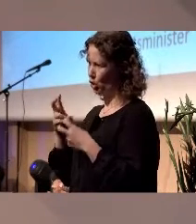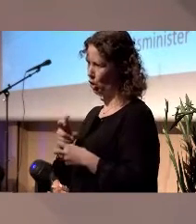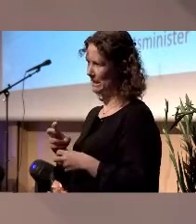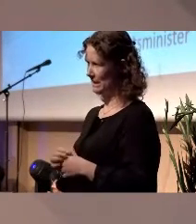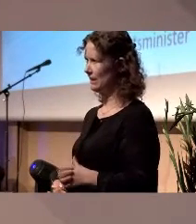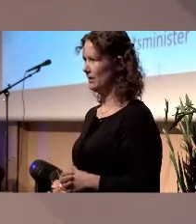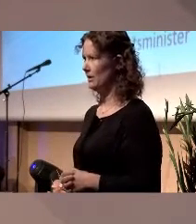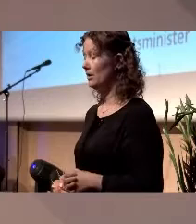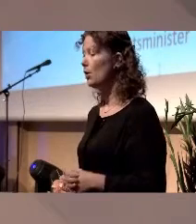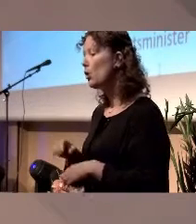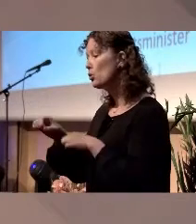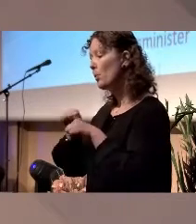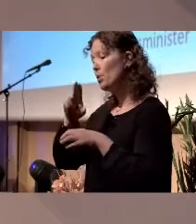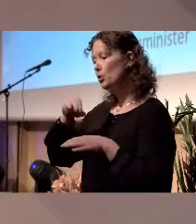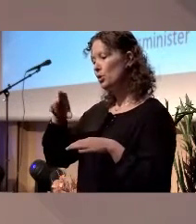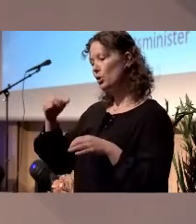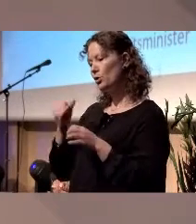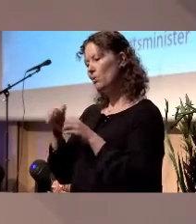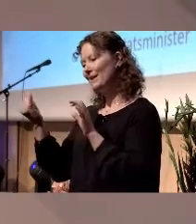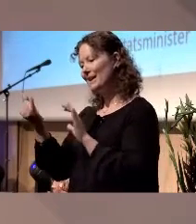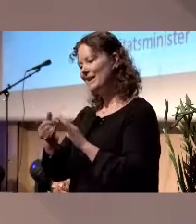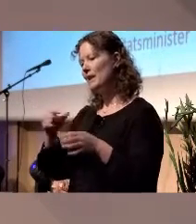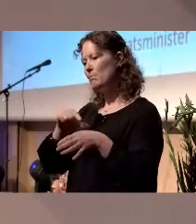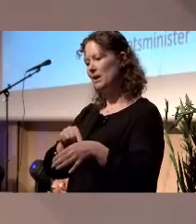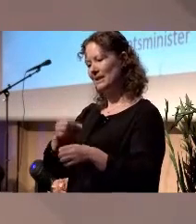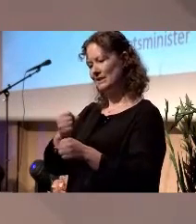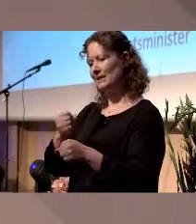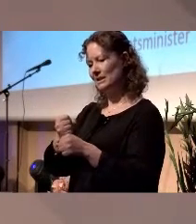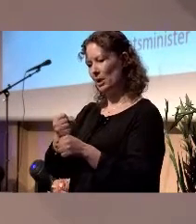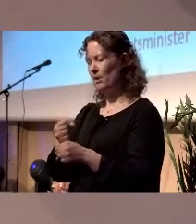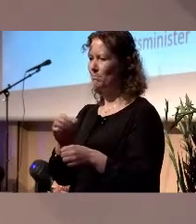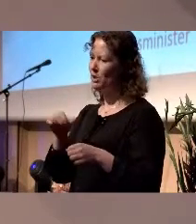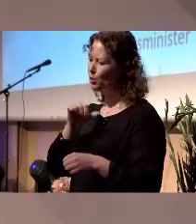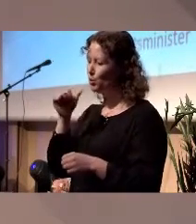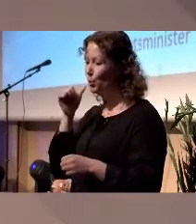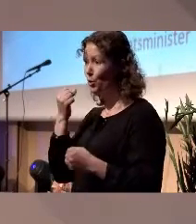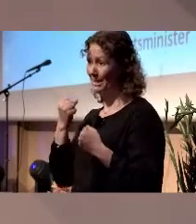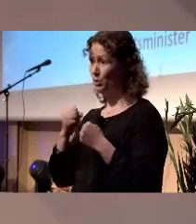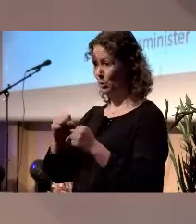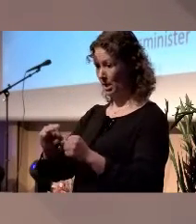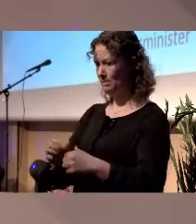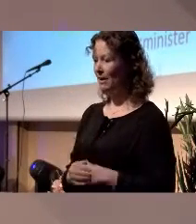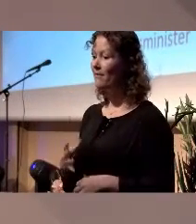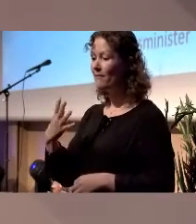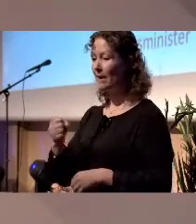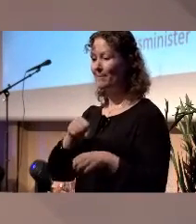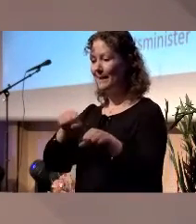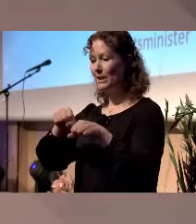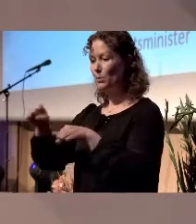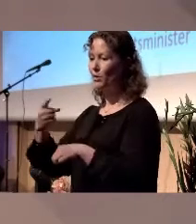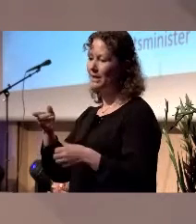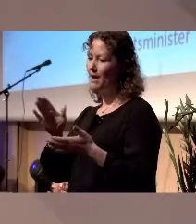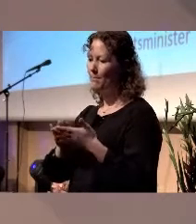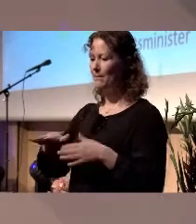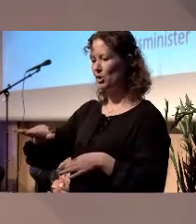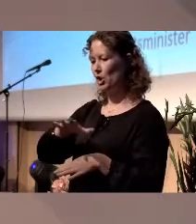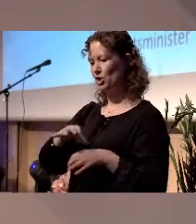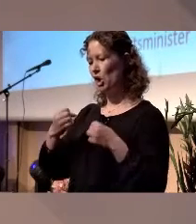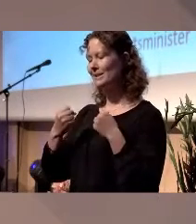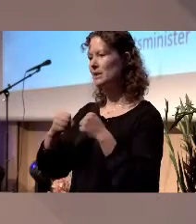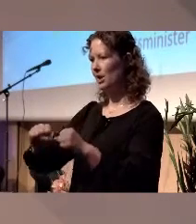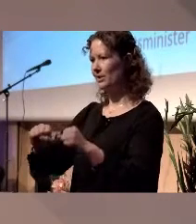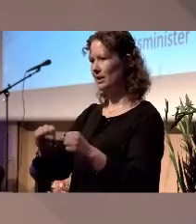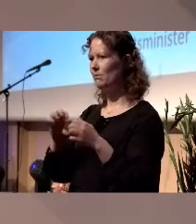Også Kommune-Norge går inn i pasientsikkerhetsarbeidet med stor entusiasme. 50 kommuner er med på den nasjonale satsingen